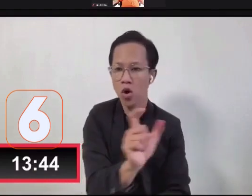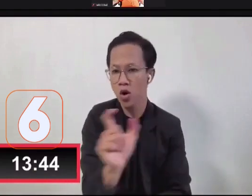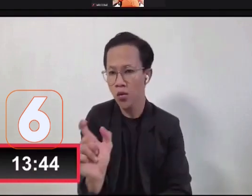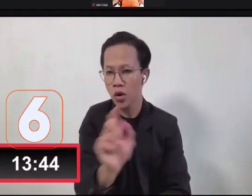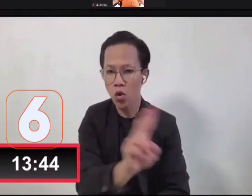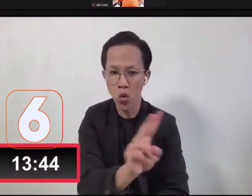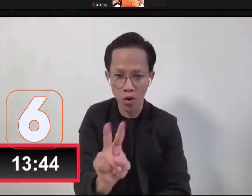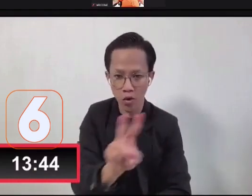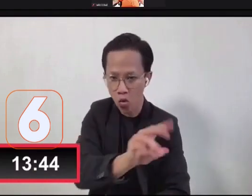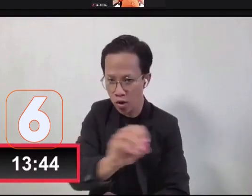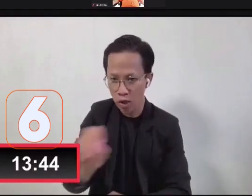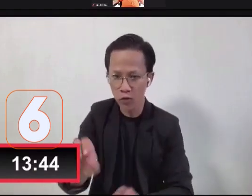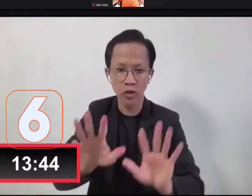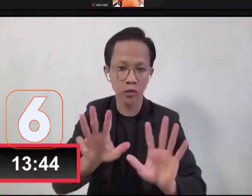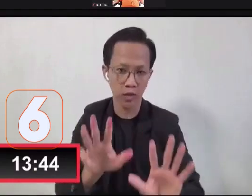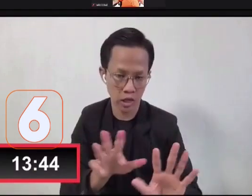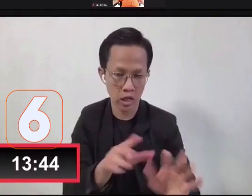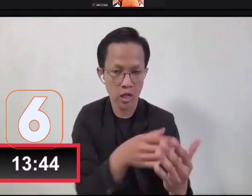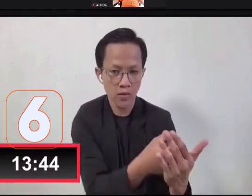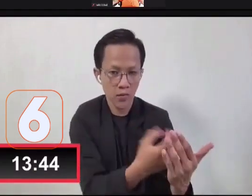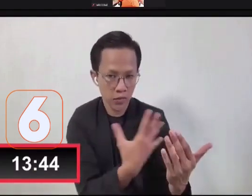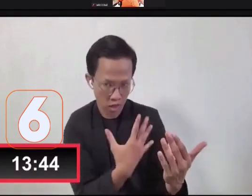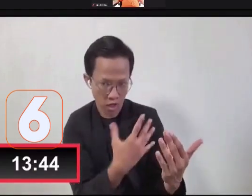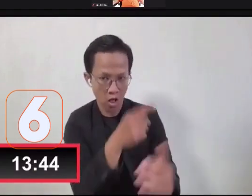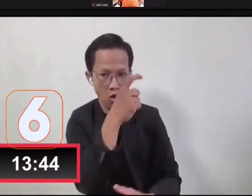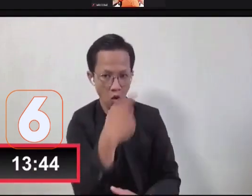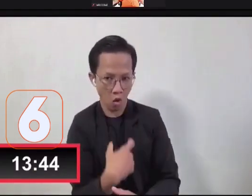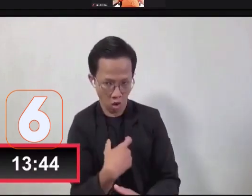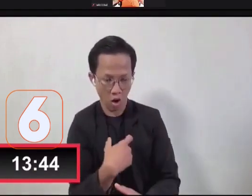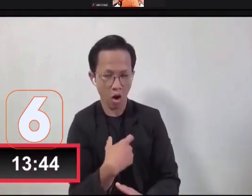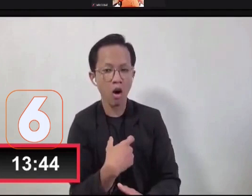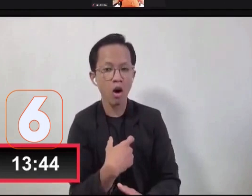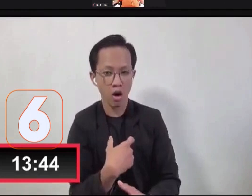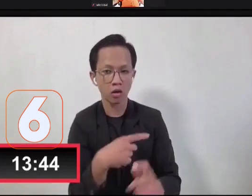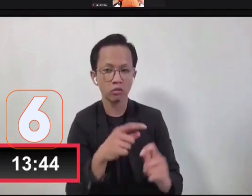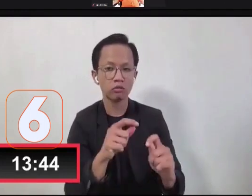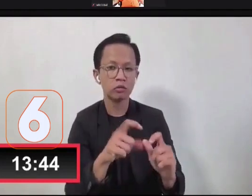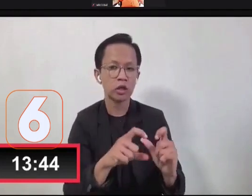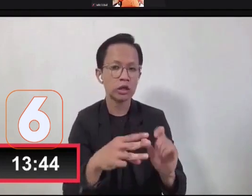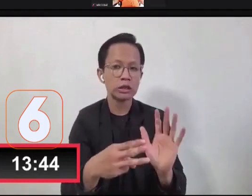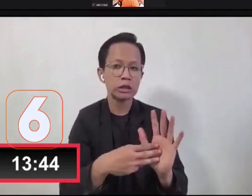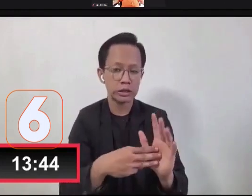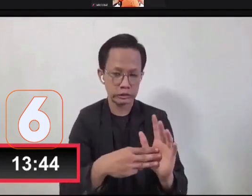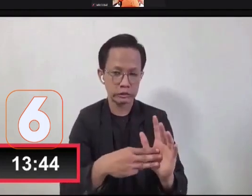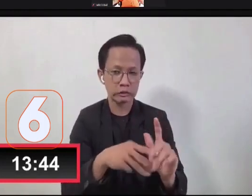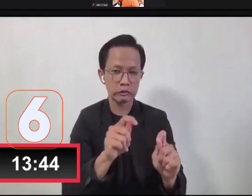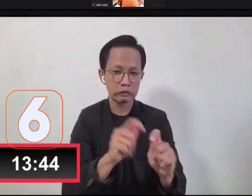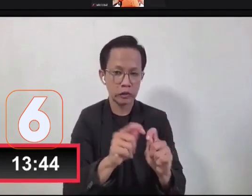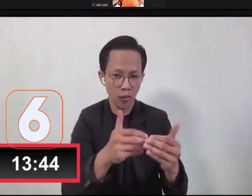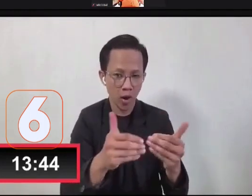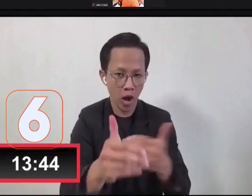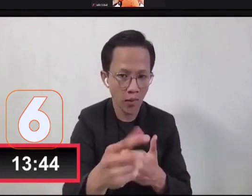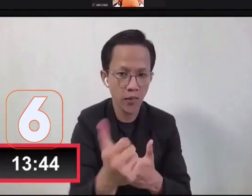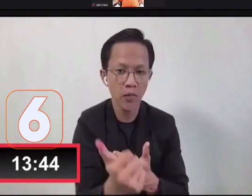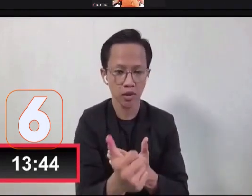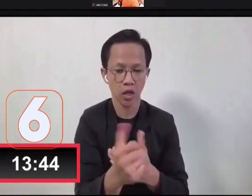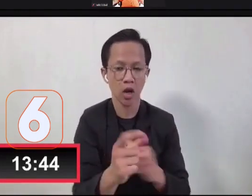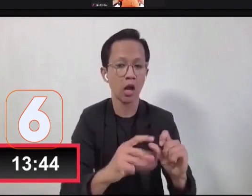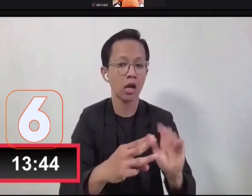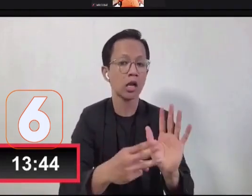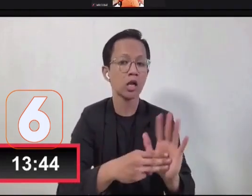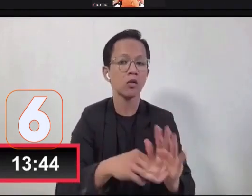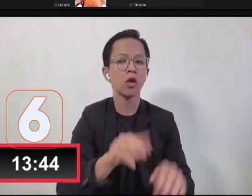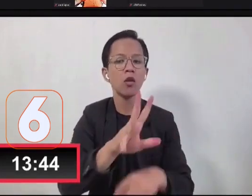didalilkan pemohon menggunakan frase dapat diperpanjang yang selengkapnya menyatakan SIM berlaku 5 tahun dan dapat diperpanjang